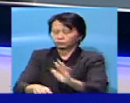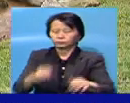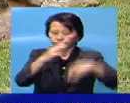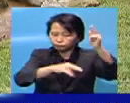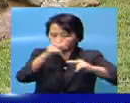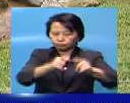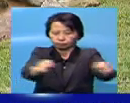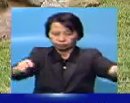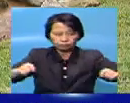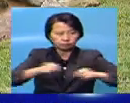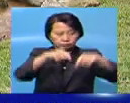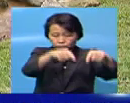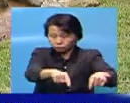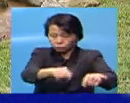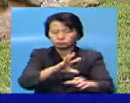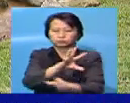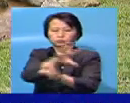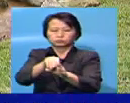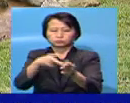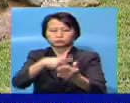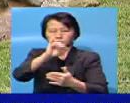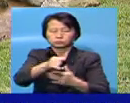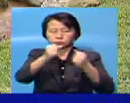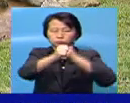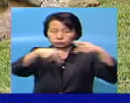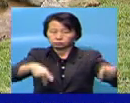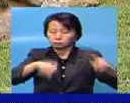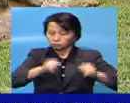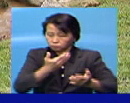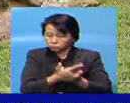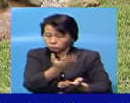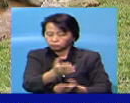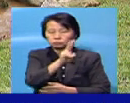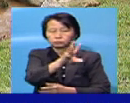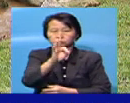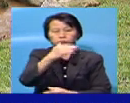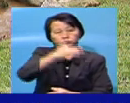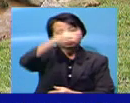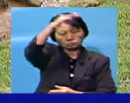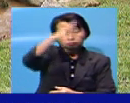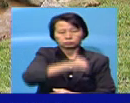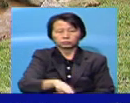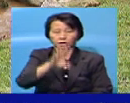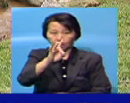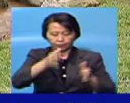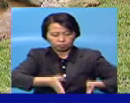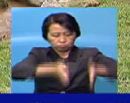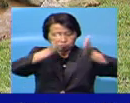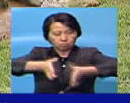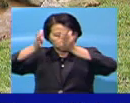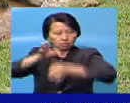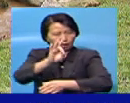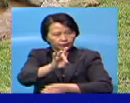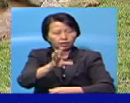tapak Taman Rimba Kiara itu melibatkan projek pangsapuri mampu milik 29 tingkat dan lapan blok pangsapuri